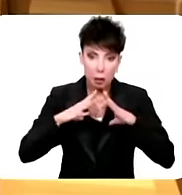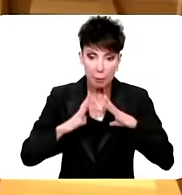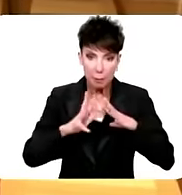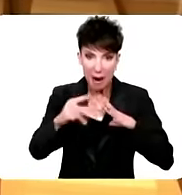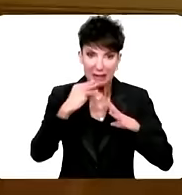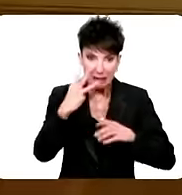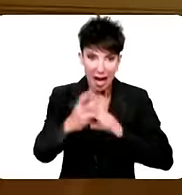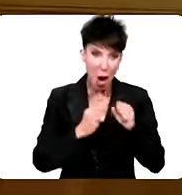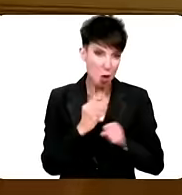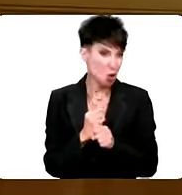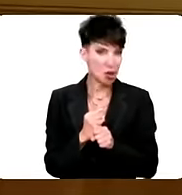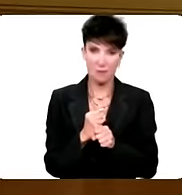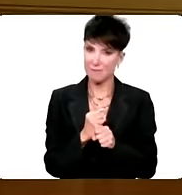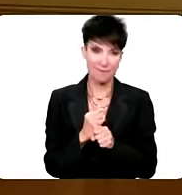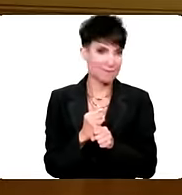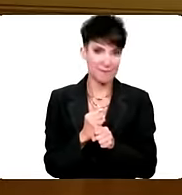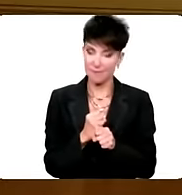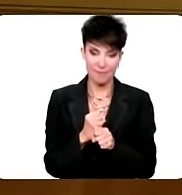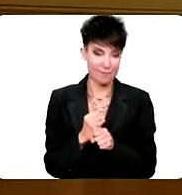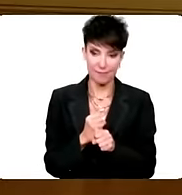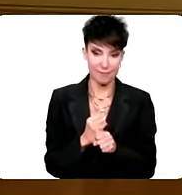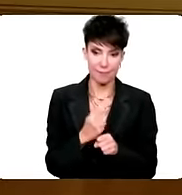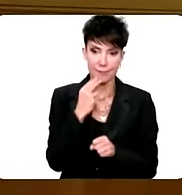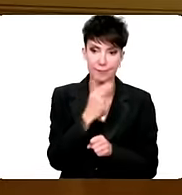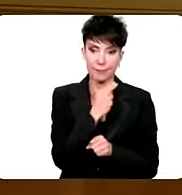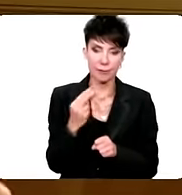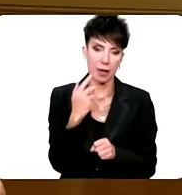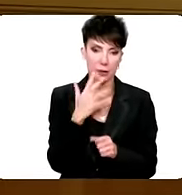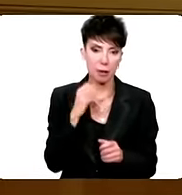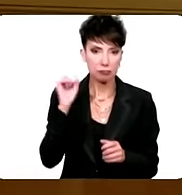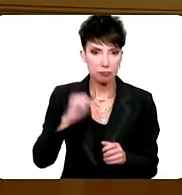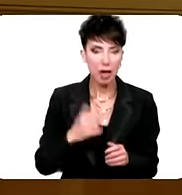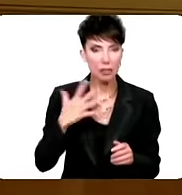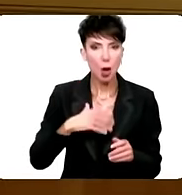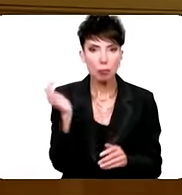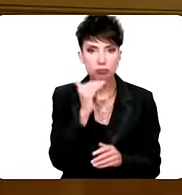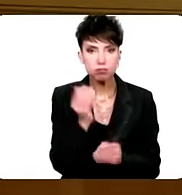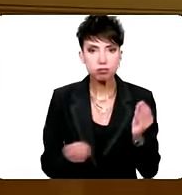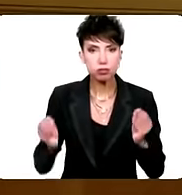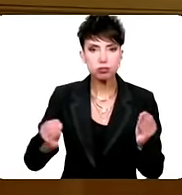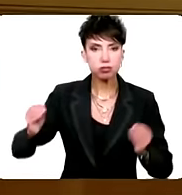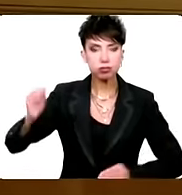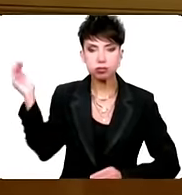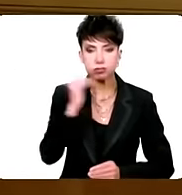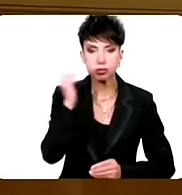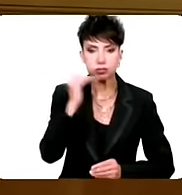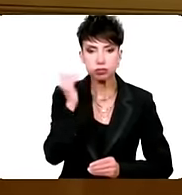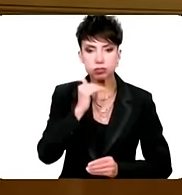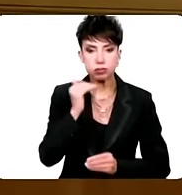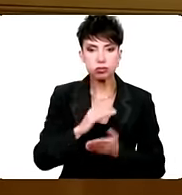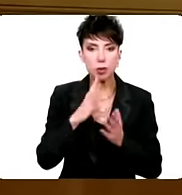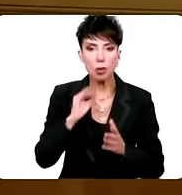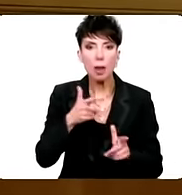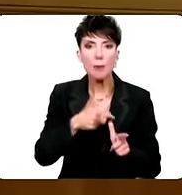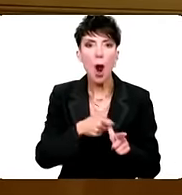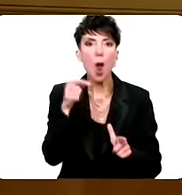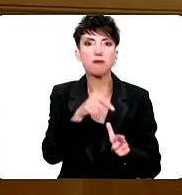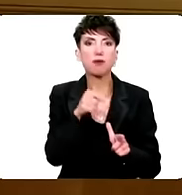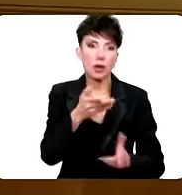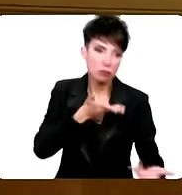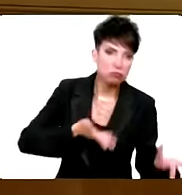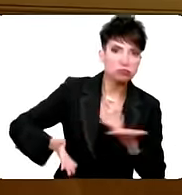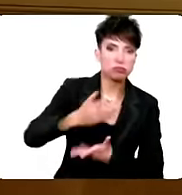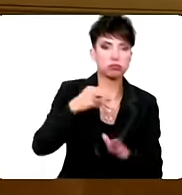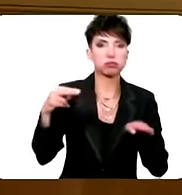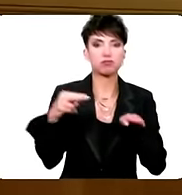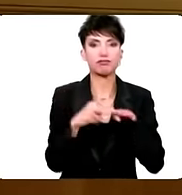η γρήγορη απάντηση είναι περισσότερα και καλύτερα λεωφορεία. Είναι μόνο